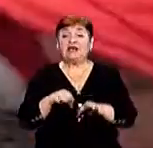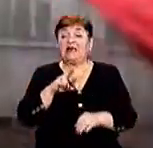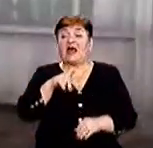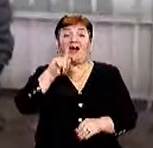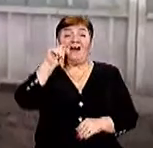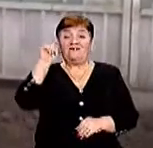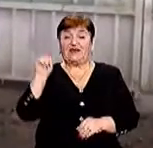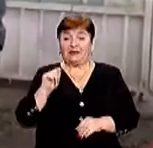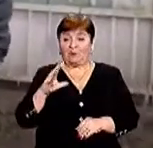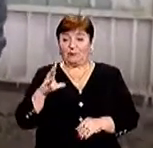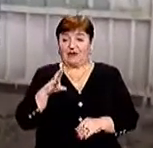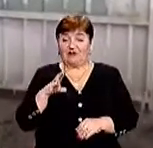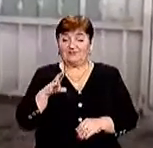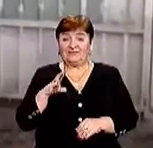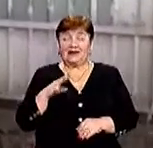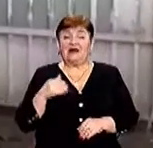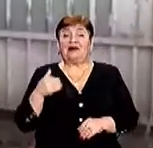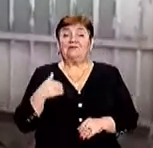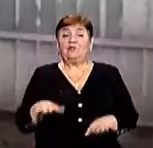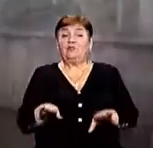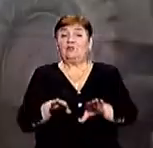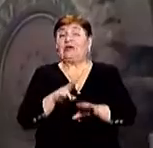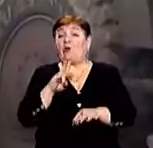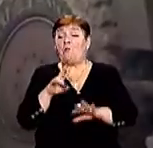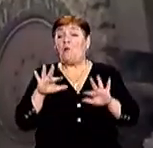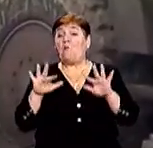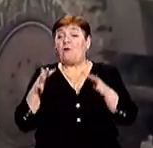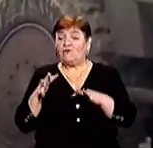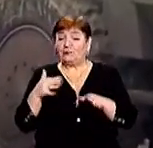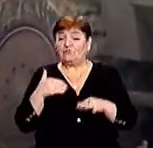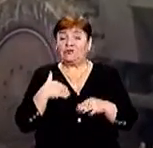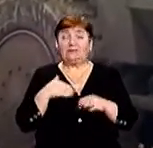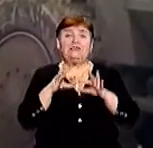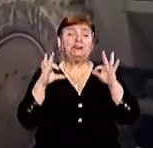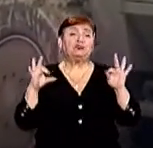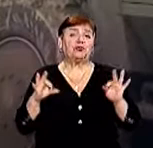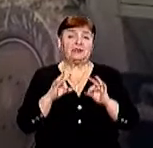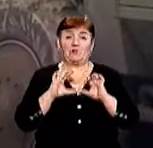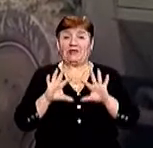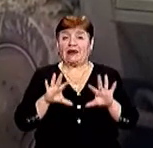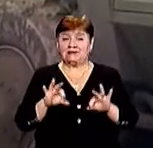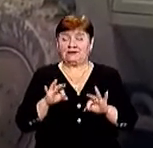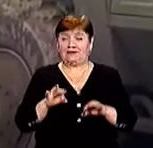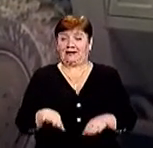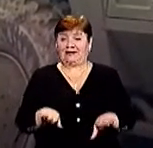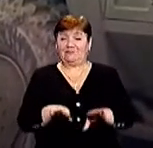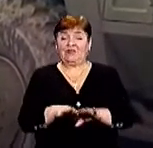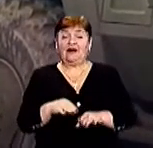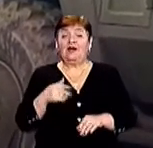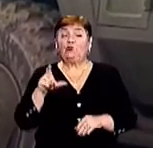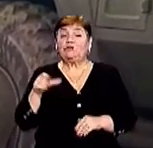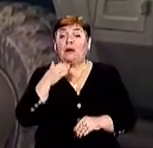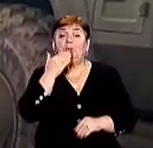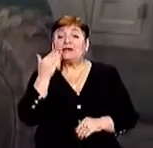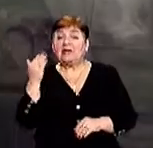чи що. Ходили слідчі, але по якому поводу вони просто не обіцяли, що, по чому, навіщо і тому подібне. Тобто люди